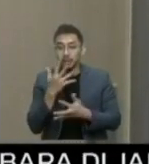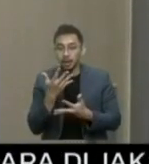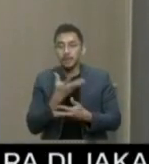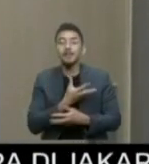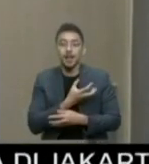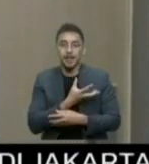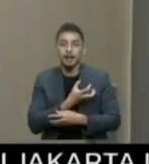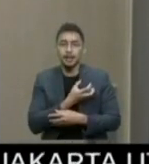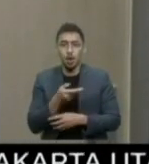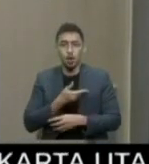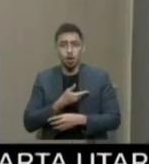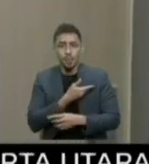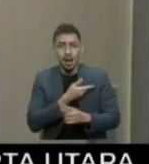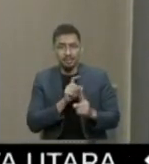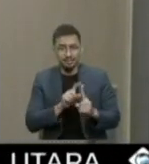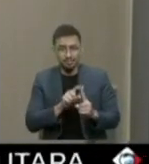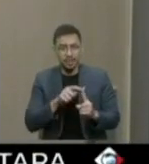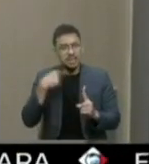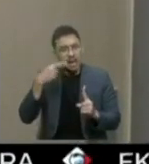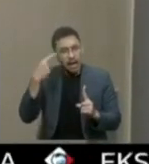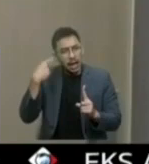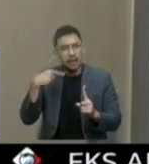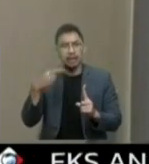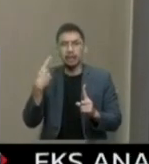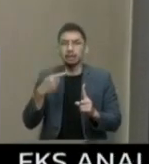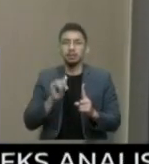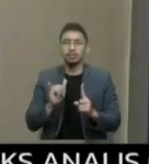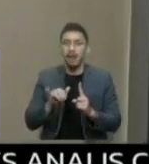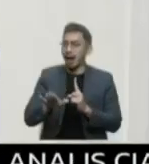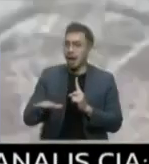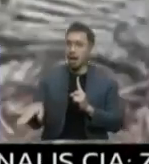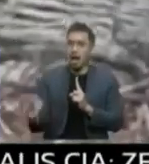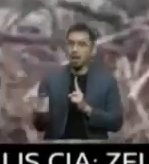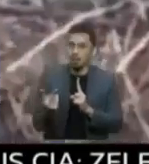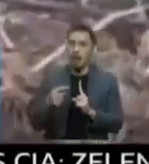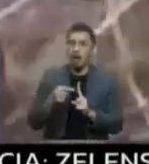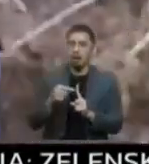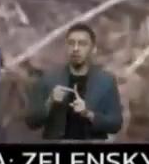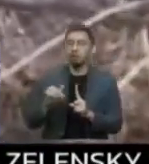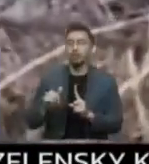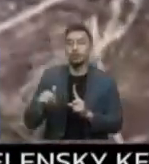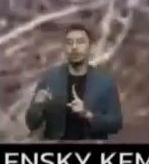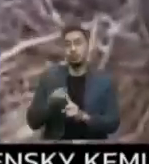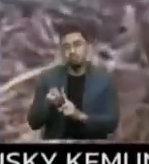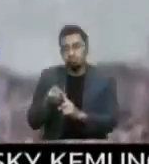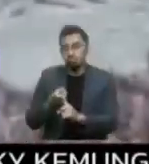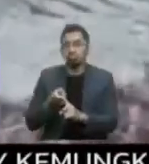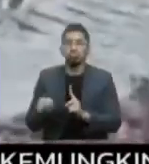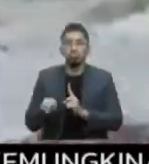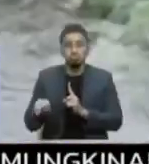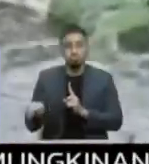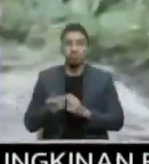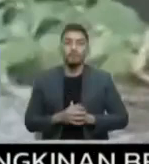korban ini sering melakukan KDRT terhadap anak-anaknya. Warga mengetahui korban dan keluarganya